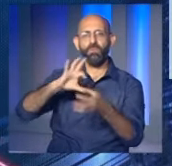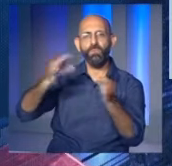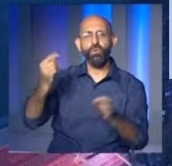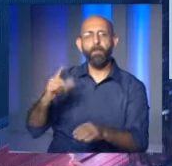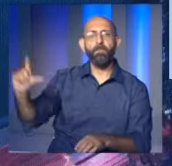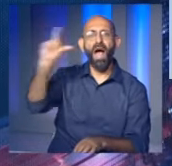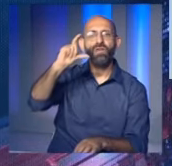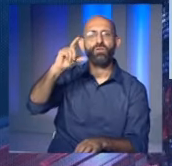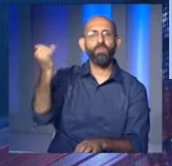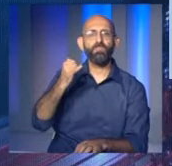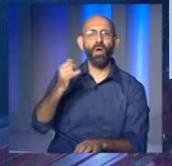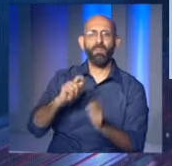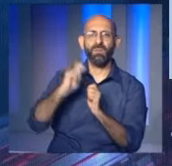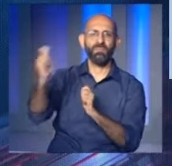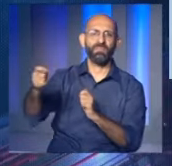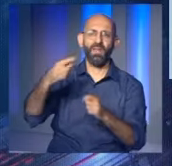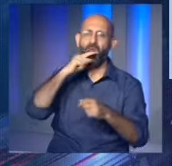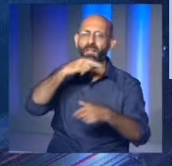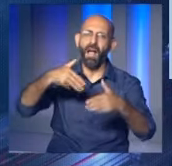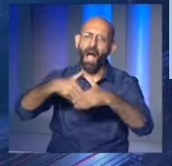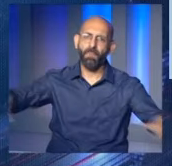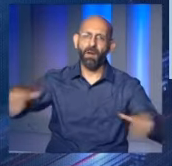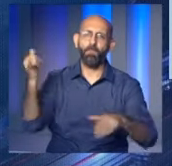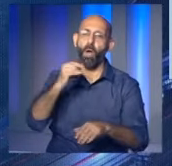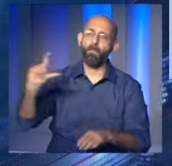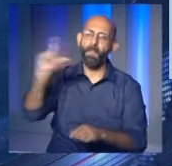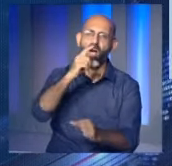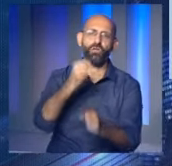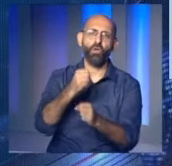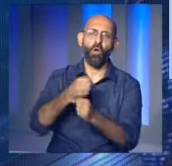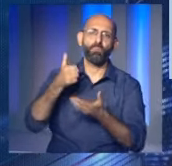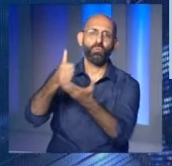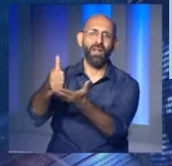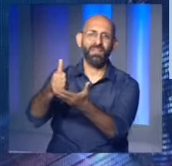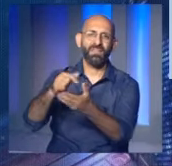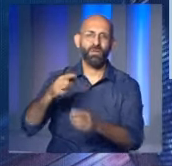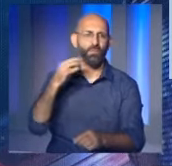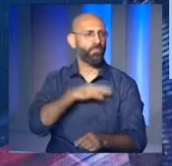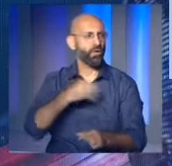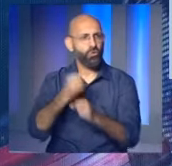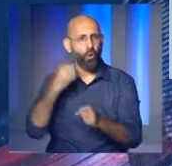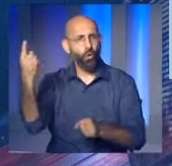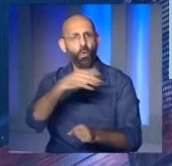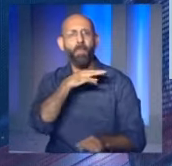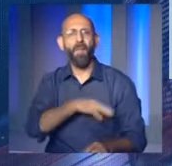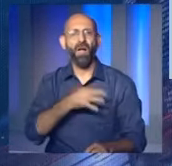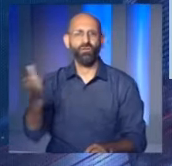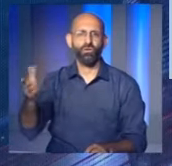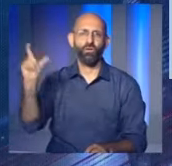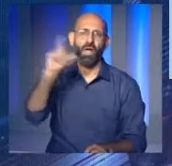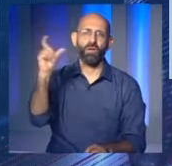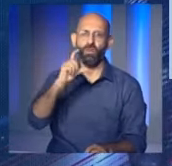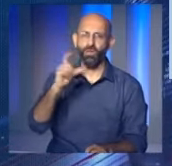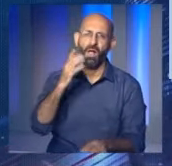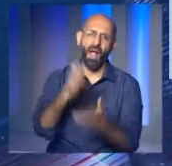مع عدد من المعنيين، يعتبر مجلس النقابة أن رواتب المستخدمين خط أحمر لا يجوز التفريط به، ويدعو الجميع إلى التفاعل لتكريس هذا